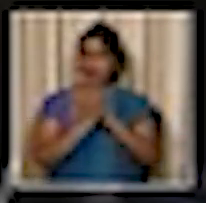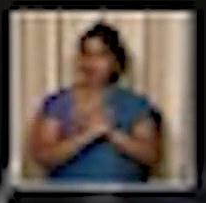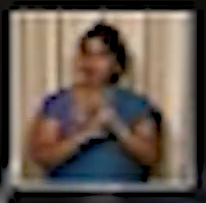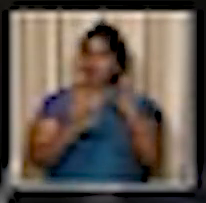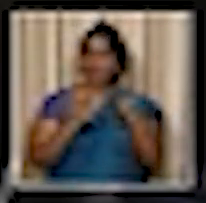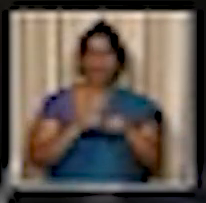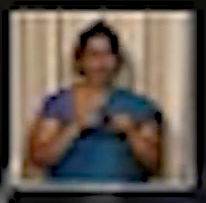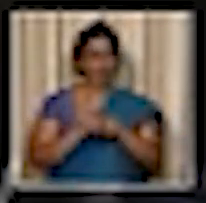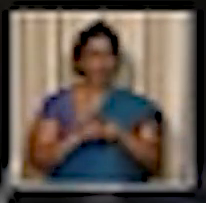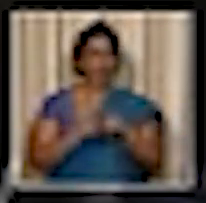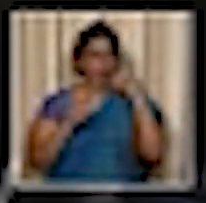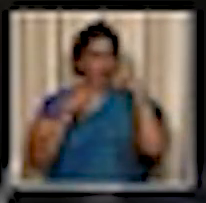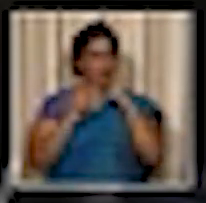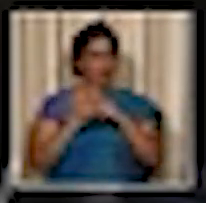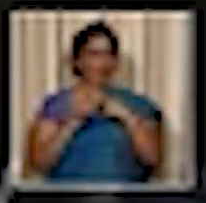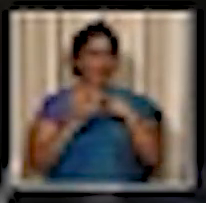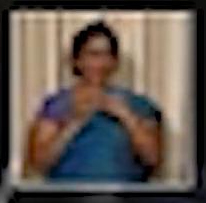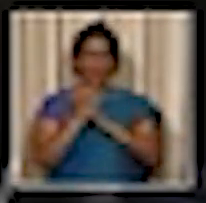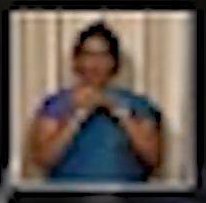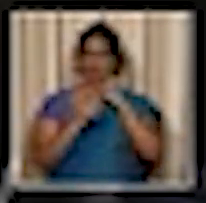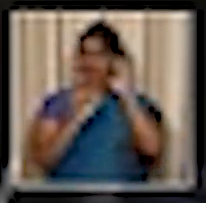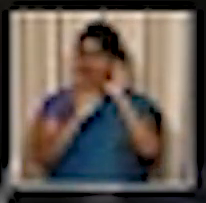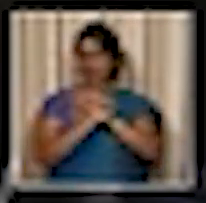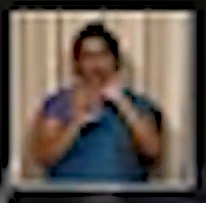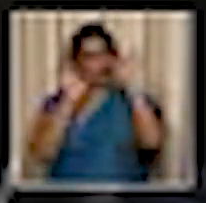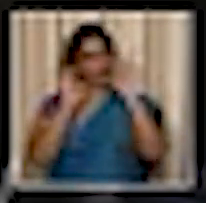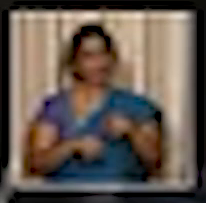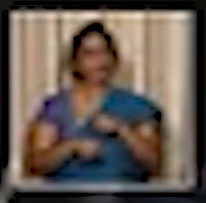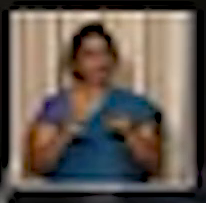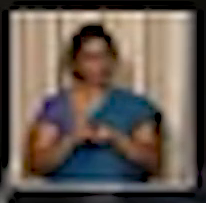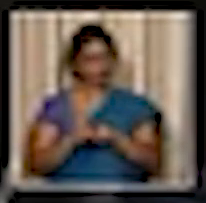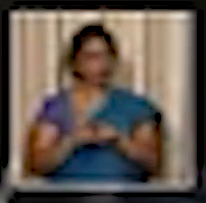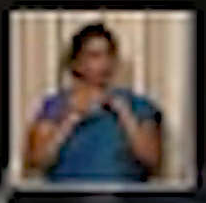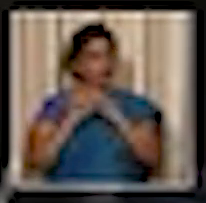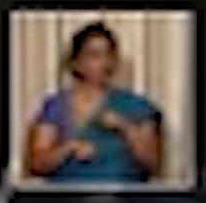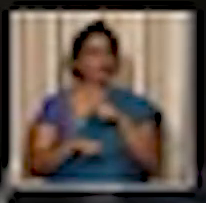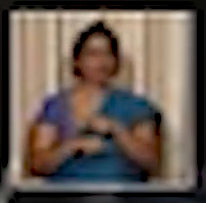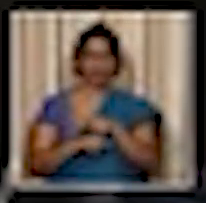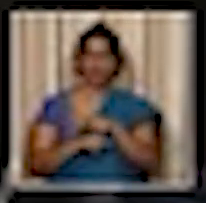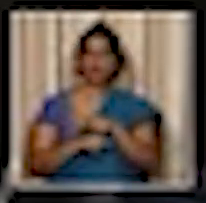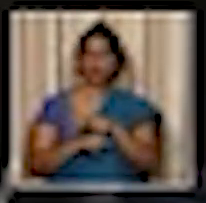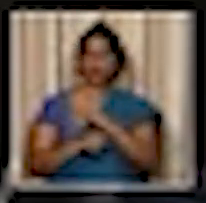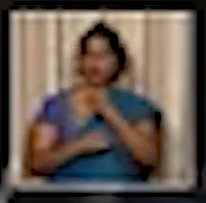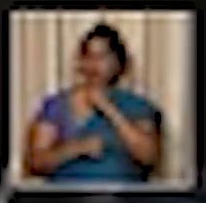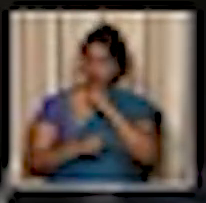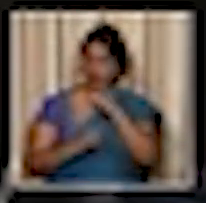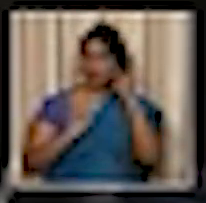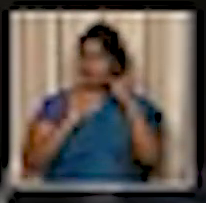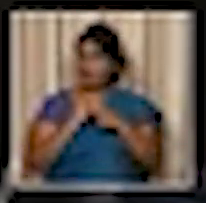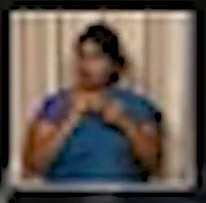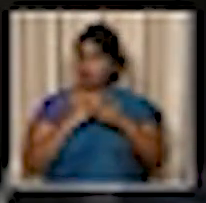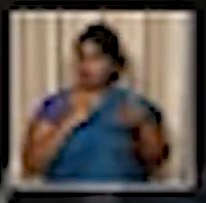not make unnecessary or irrelevant comments, utterance, statements during the court proceedings. ඒ උල්ලංඝනය